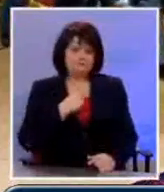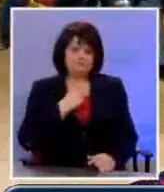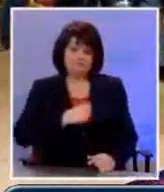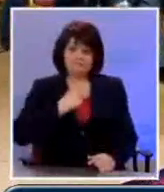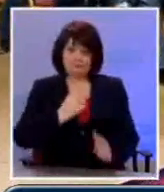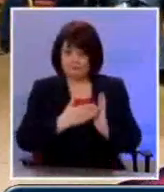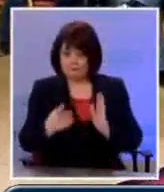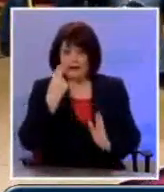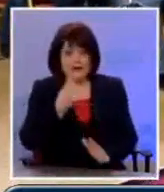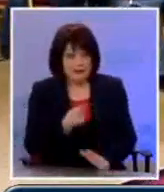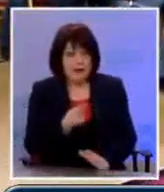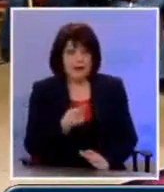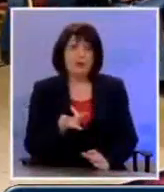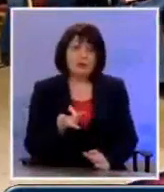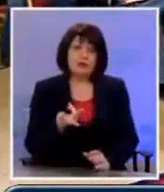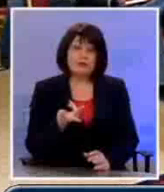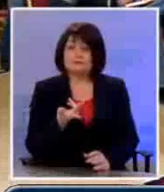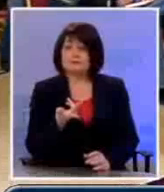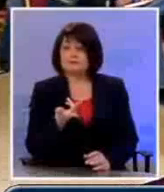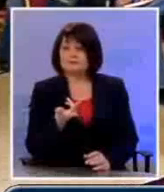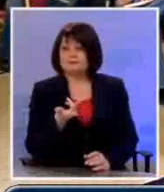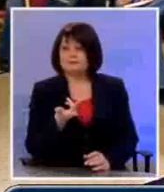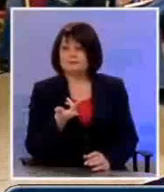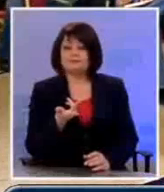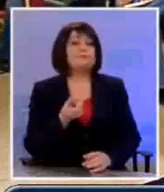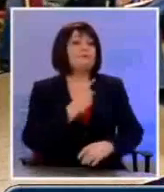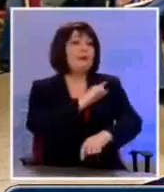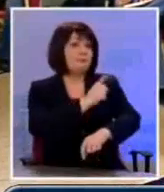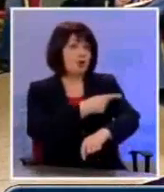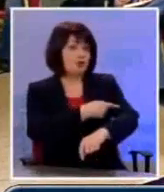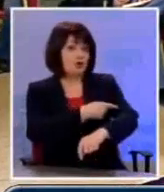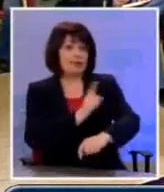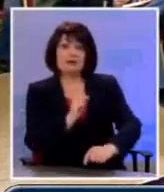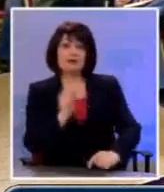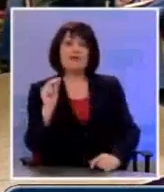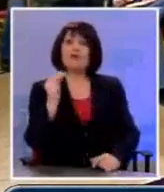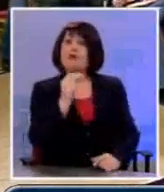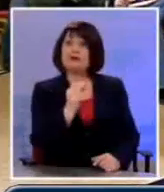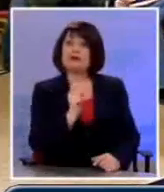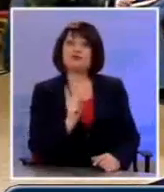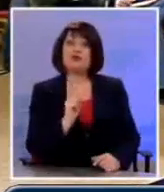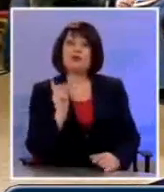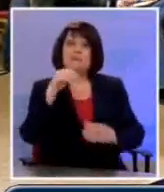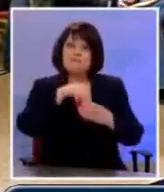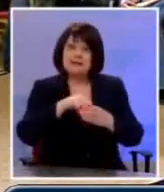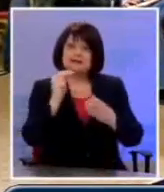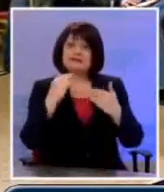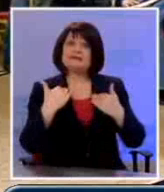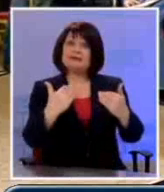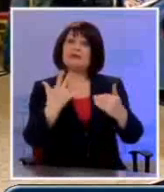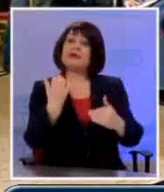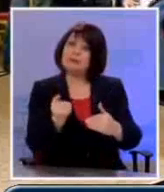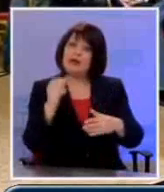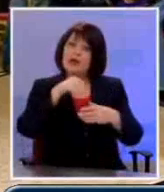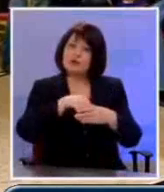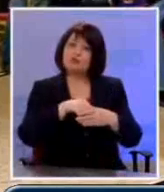το διάστημα ότι τα προνόμια δεν είναι των βουλευτών, αλλά ότι εντός Βουλής έχουν